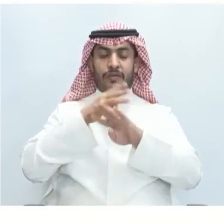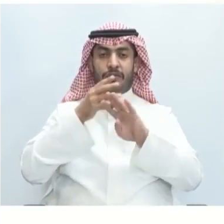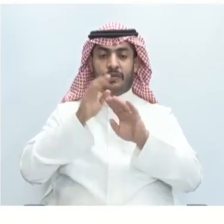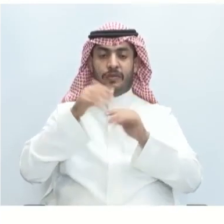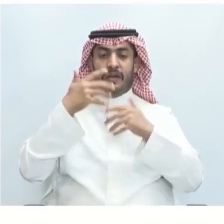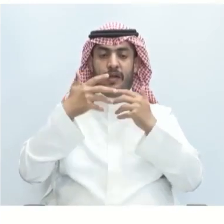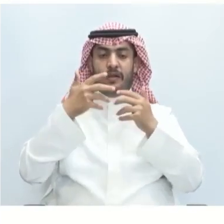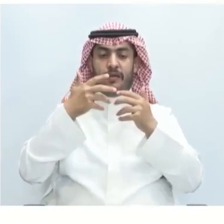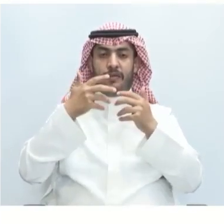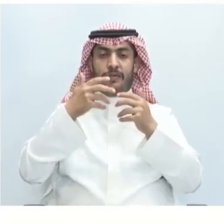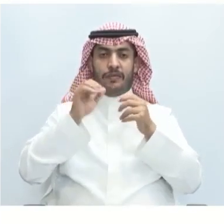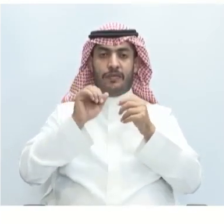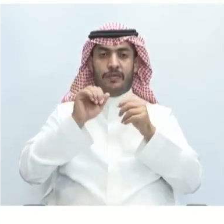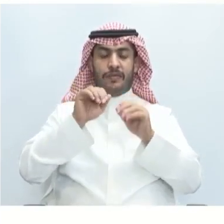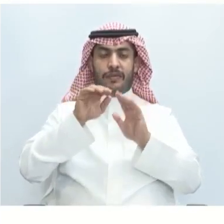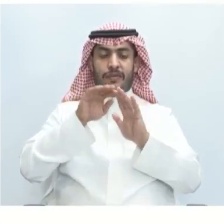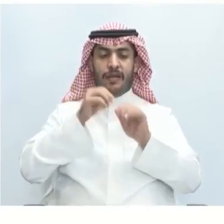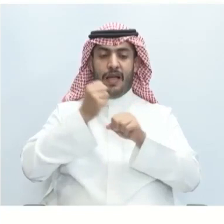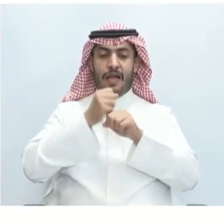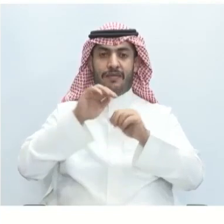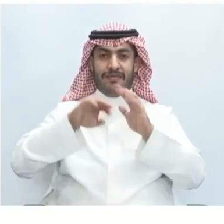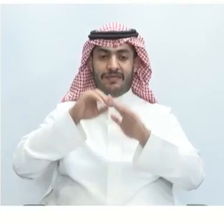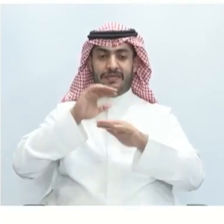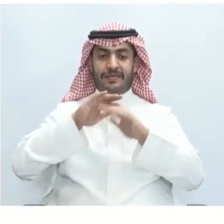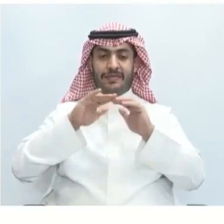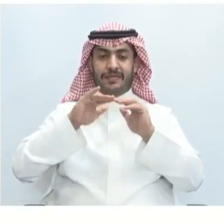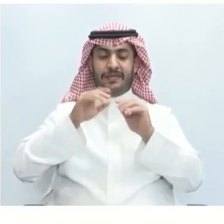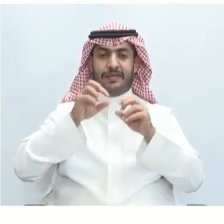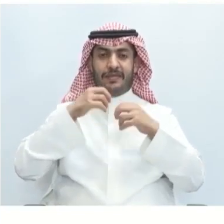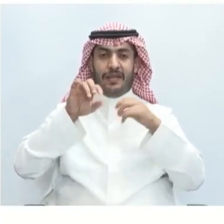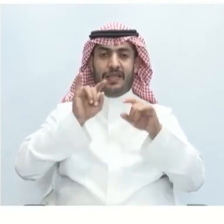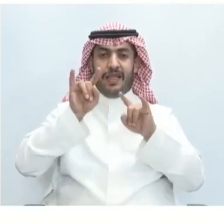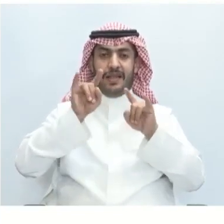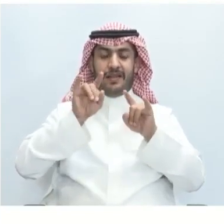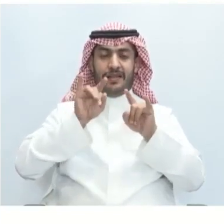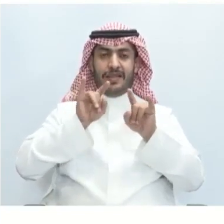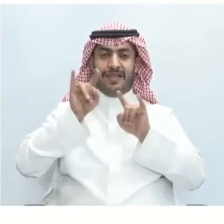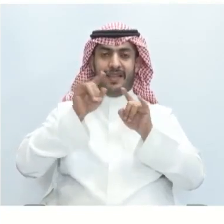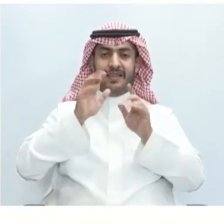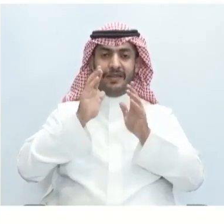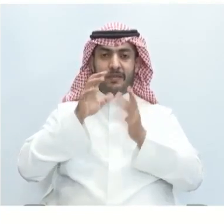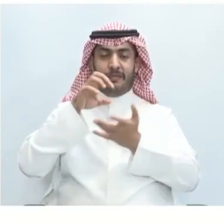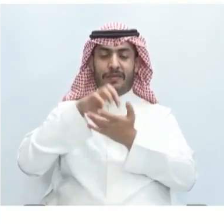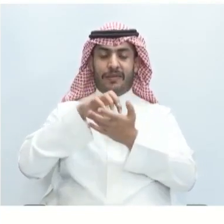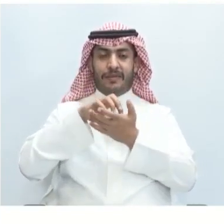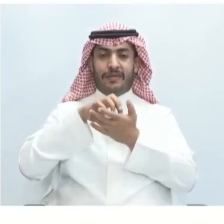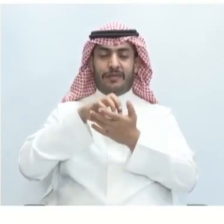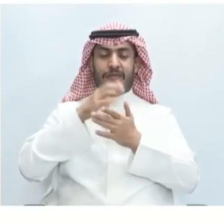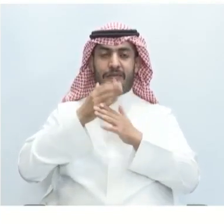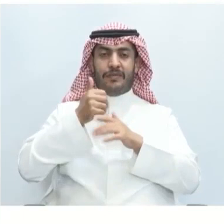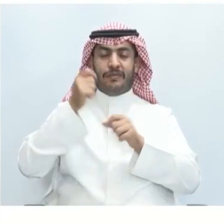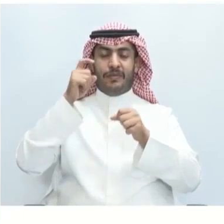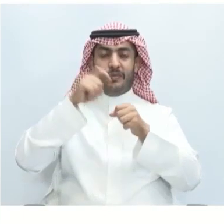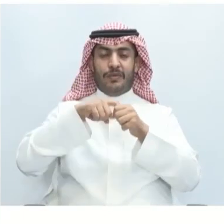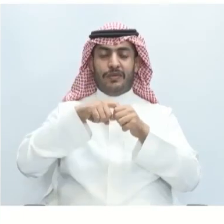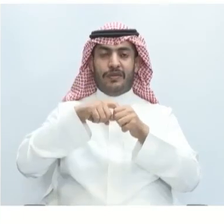وتحاول بالتاكيد العمل يدويا على توزيع هذه الطائرات على هذه الوجهات لكي نصل